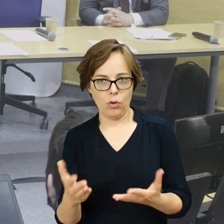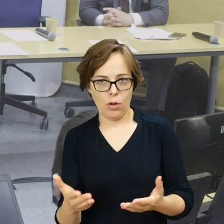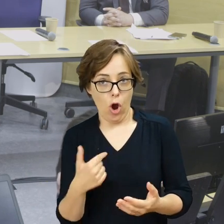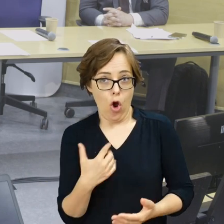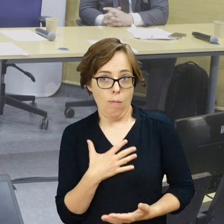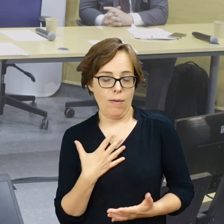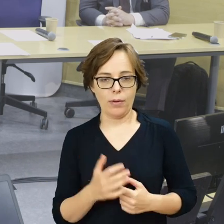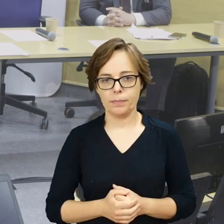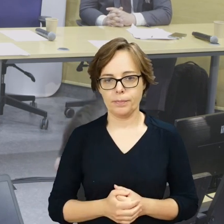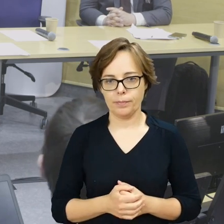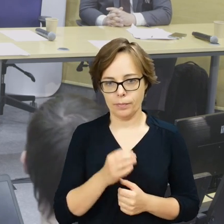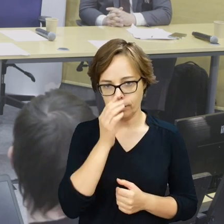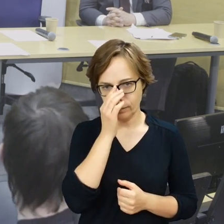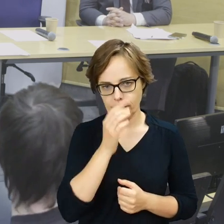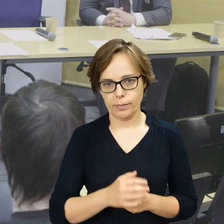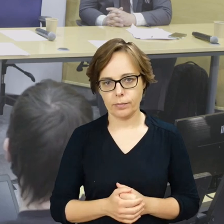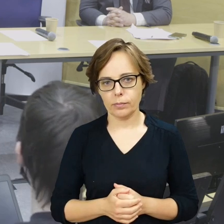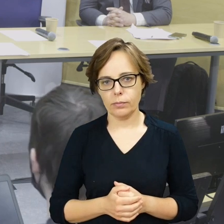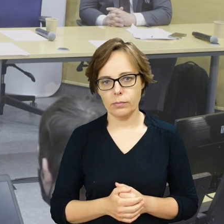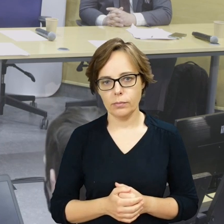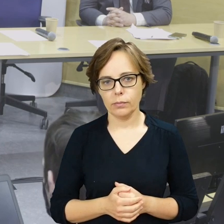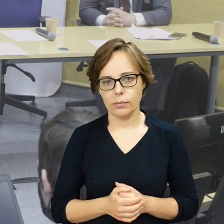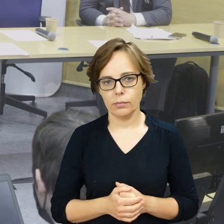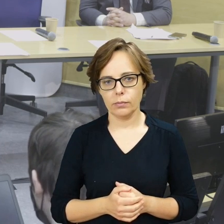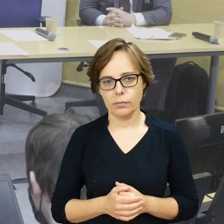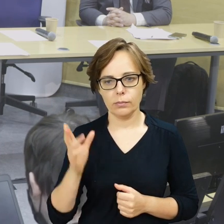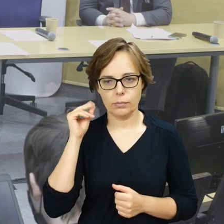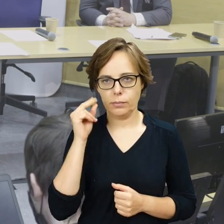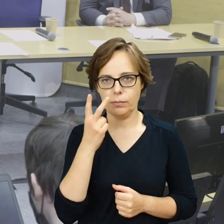Ale to jest do rozwiązania poprzez zmiany stanu